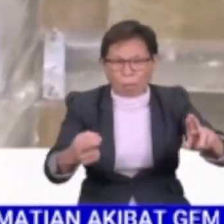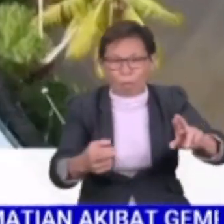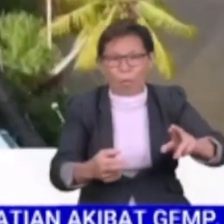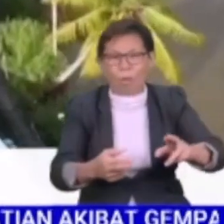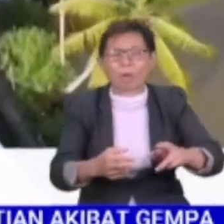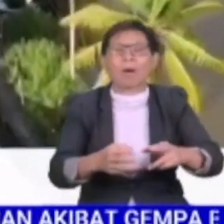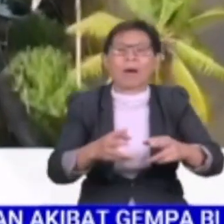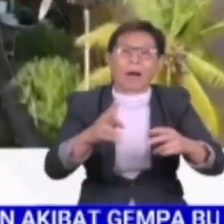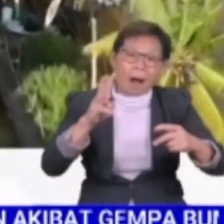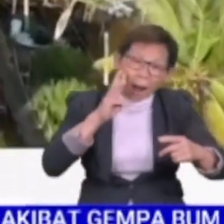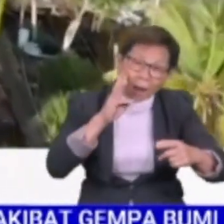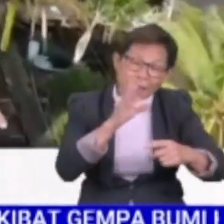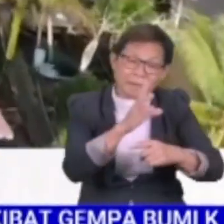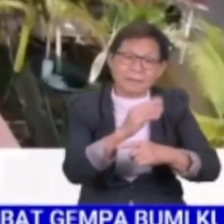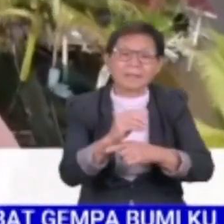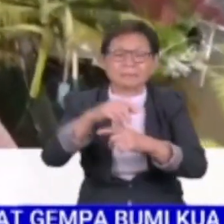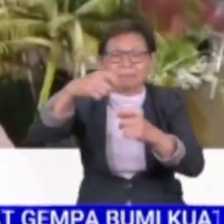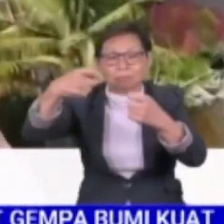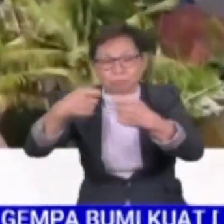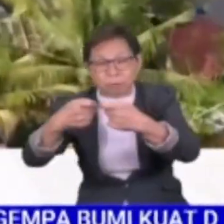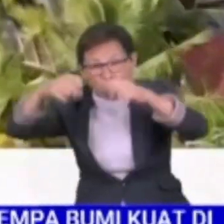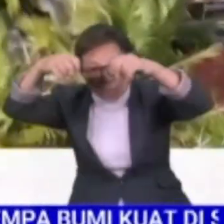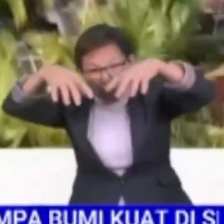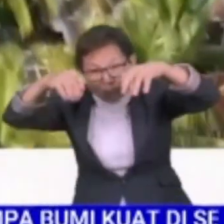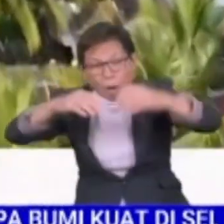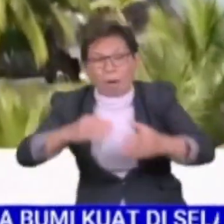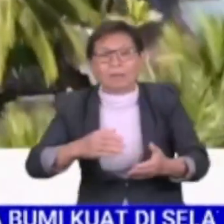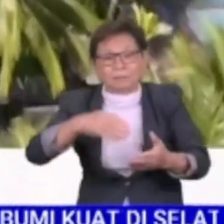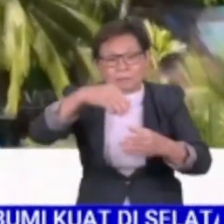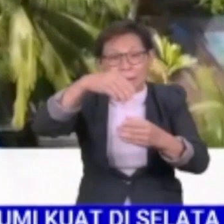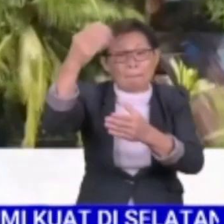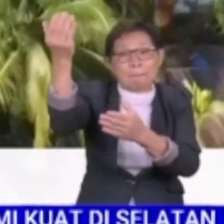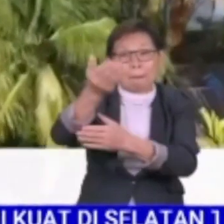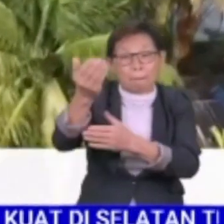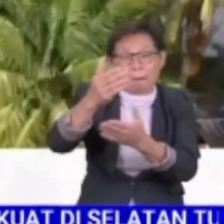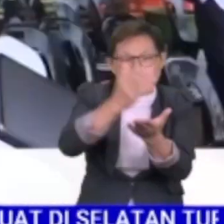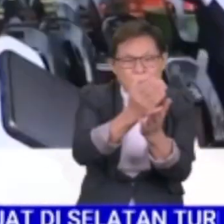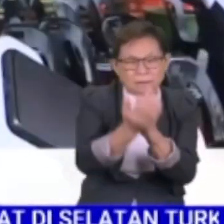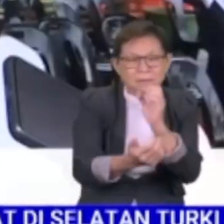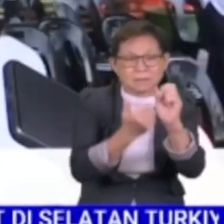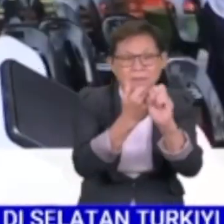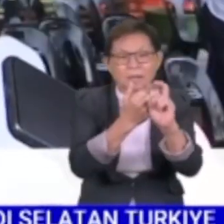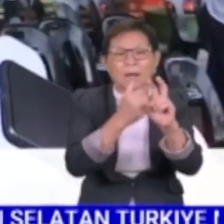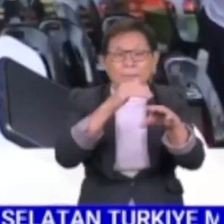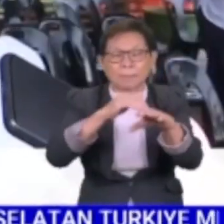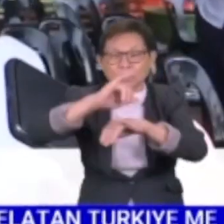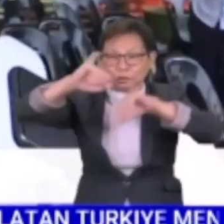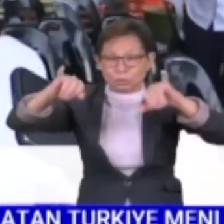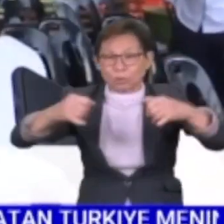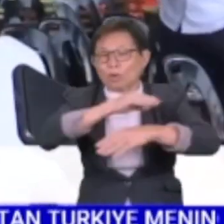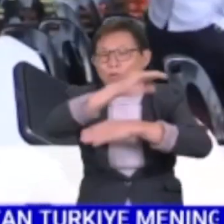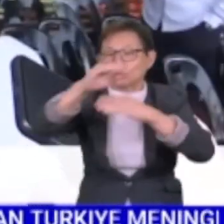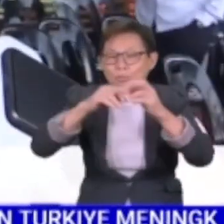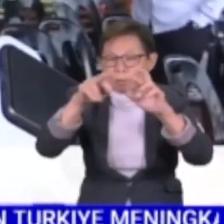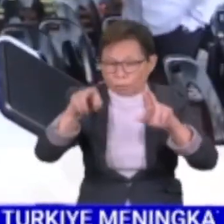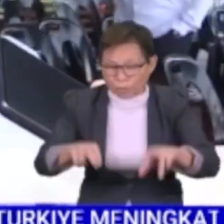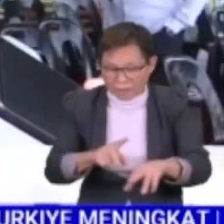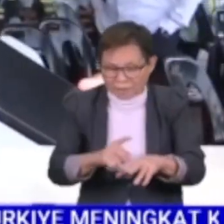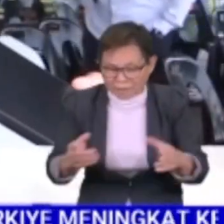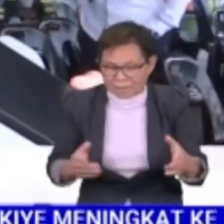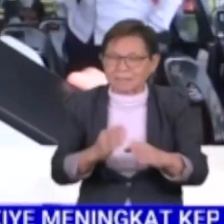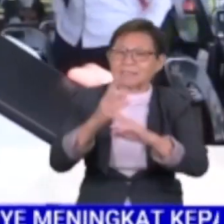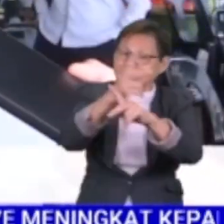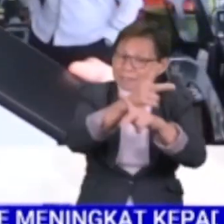bakalan utility dalam pembentangan budget pada Jumat ini agar kesejahteraan rakyat secara keseluruhan terbelah